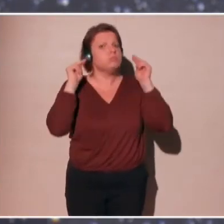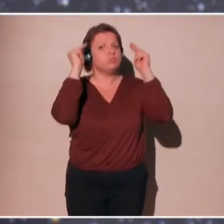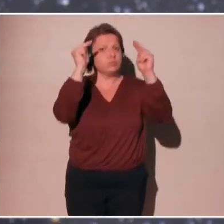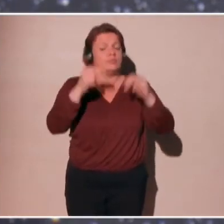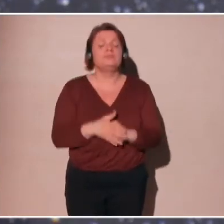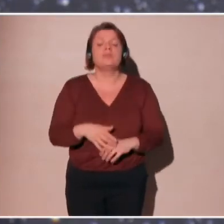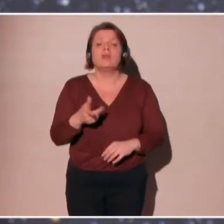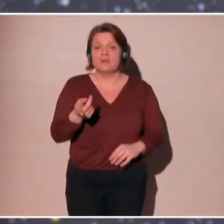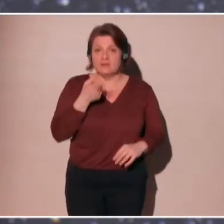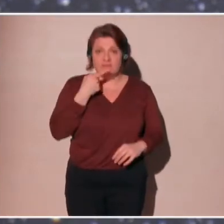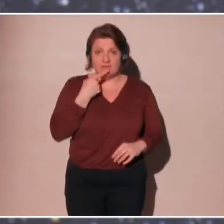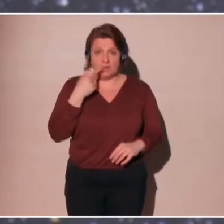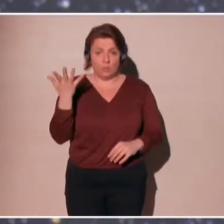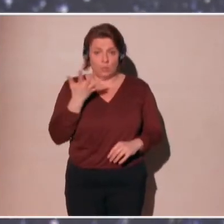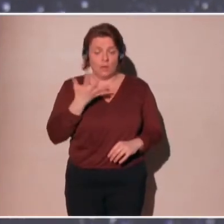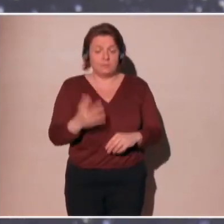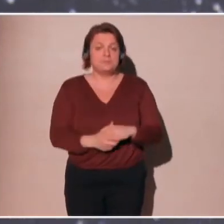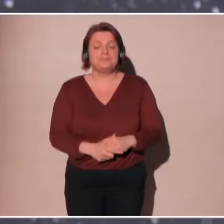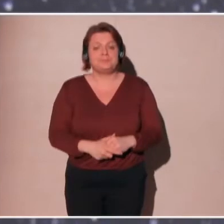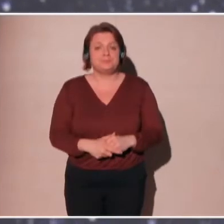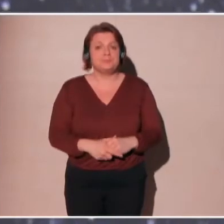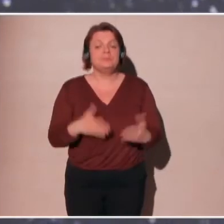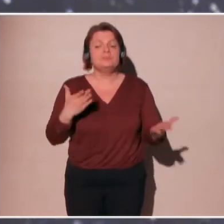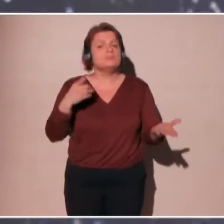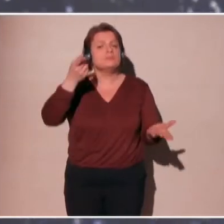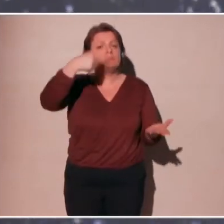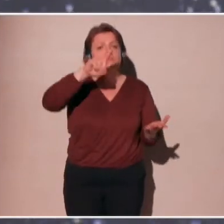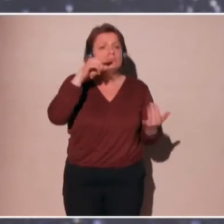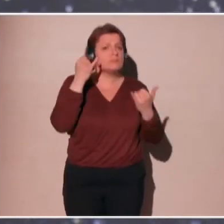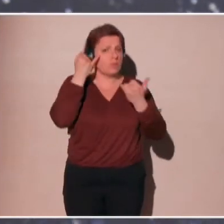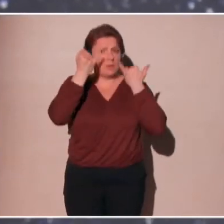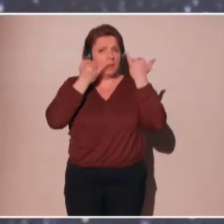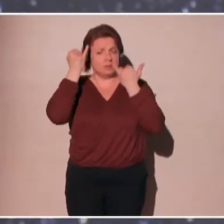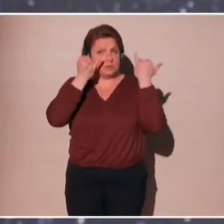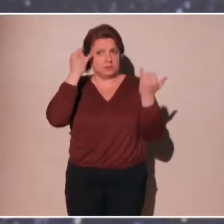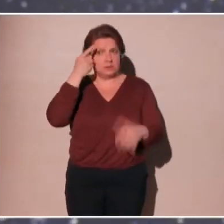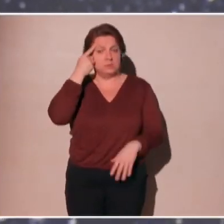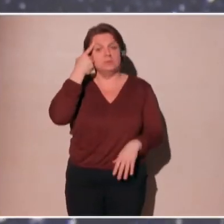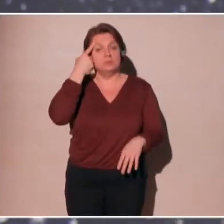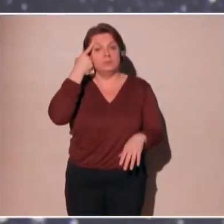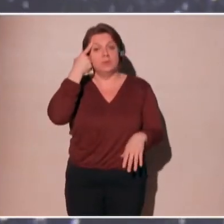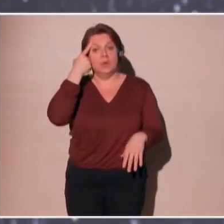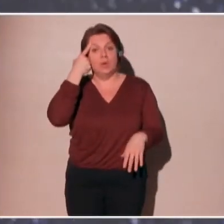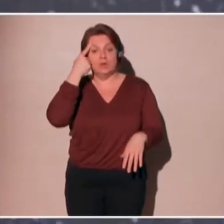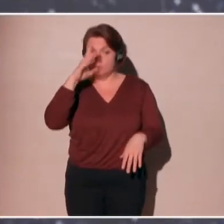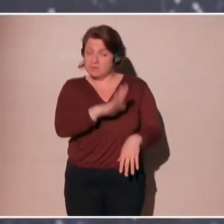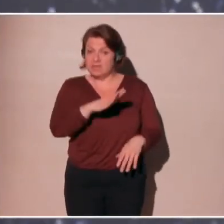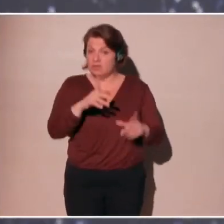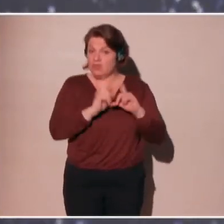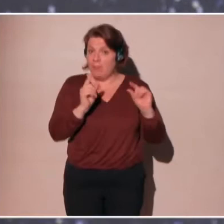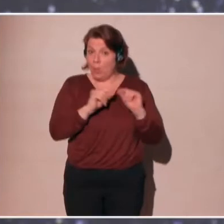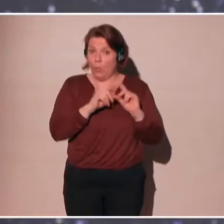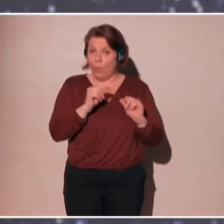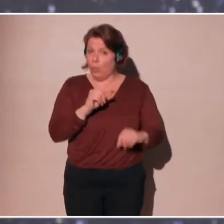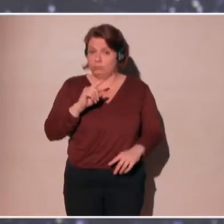Qu'est-ce que cela signifie? Eh bien, pensez-vous que c'est uniquement propre au Japon, cette